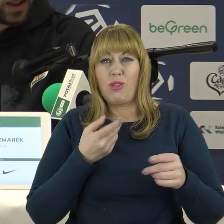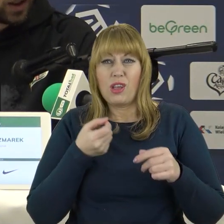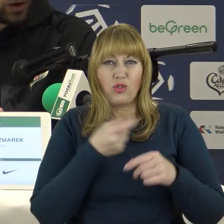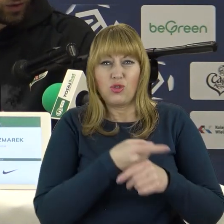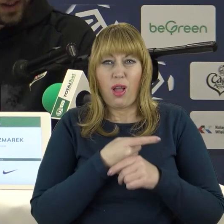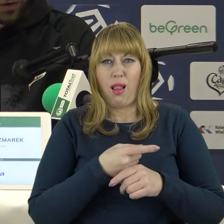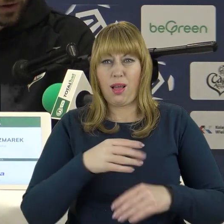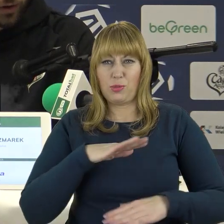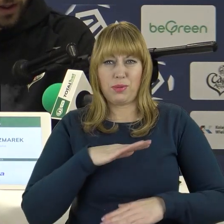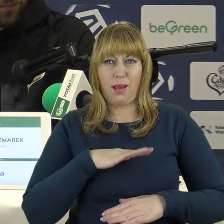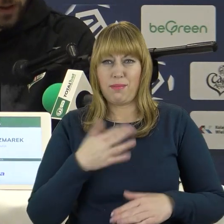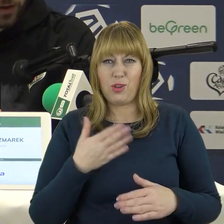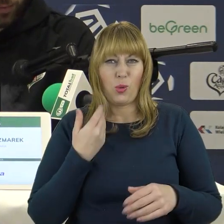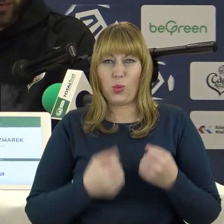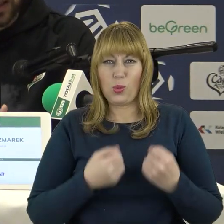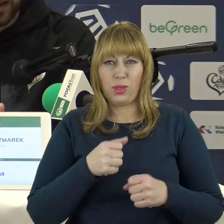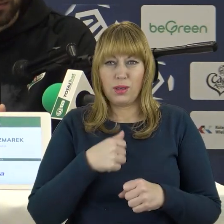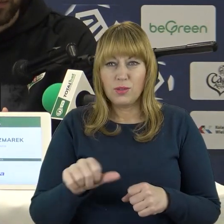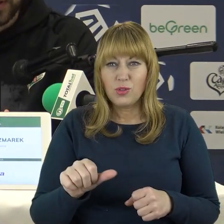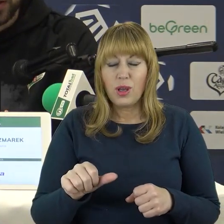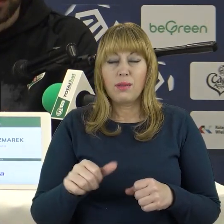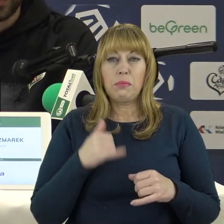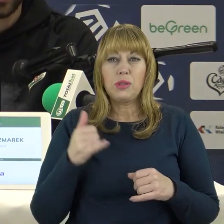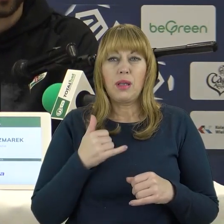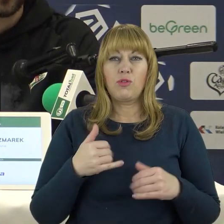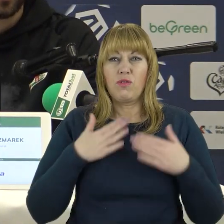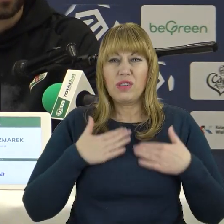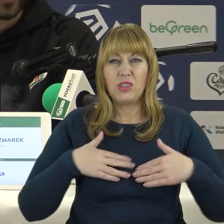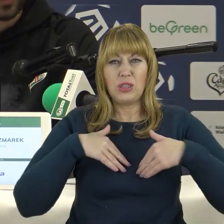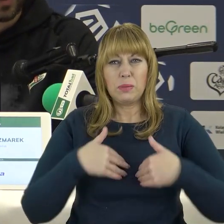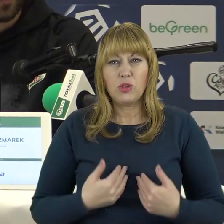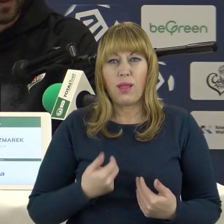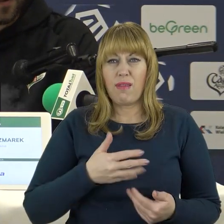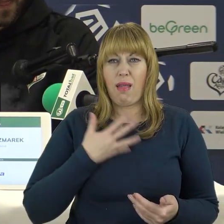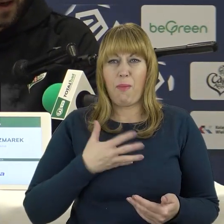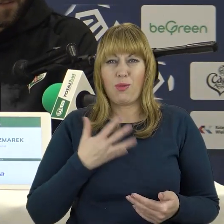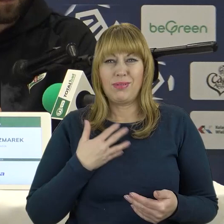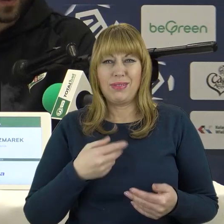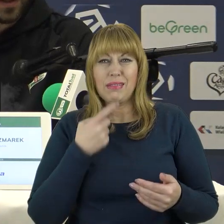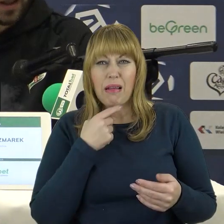trudnego tygodnia. Nie tylko pod względem fizycznym, ale też pod względem emocjonalnym.